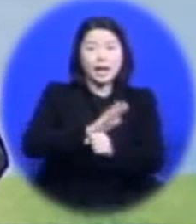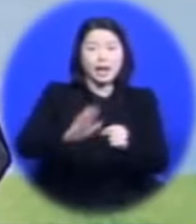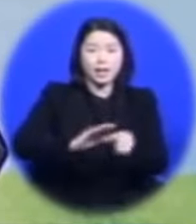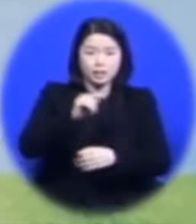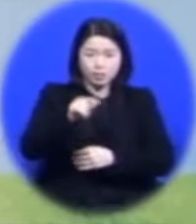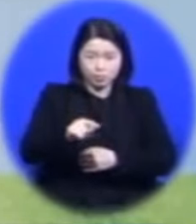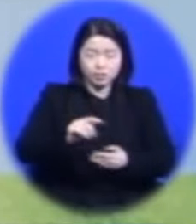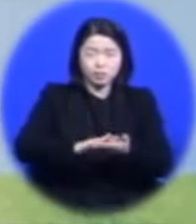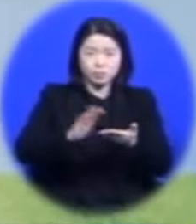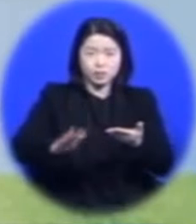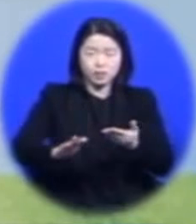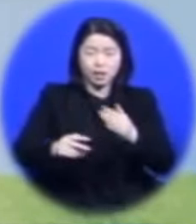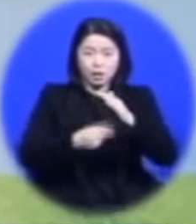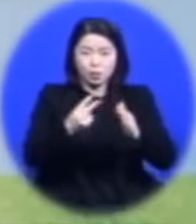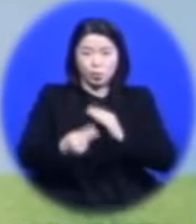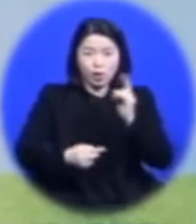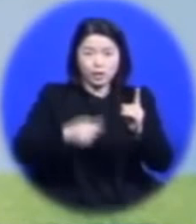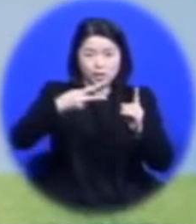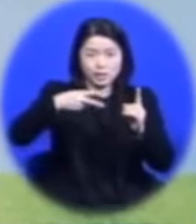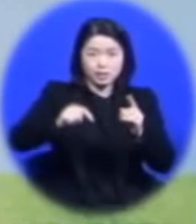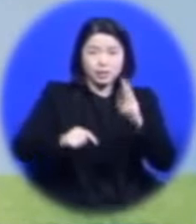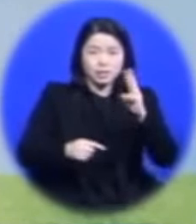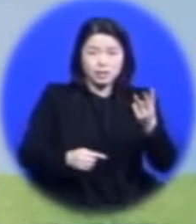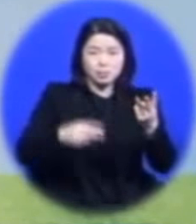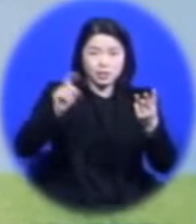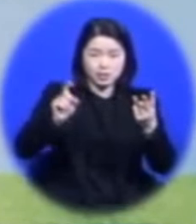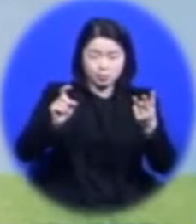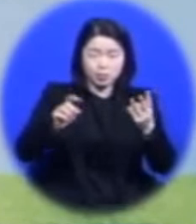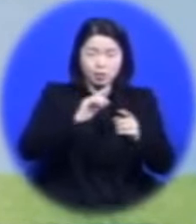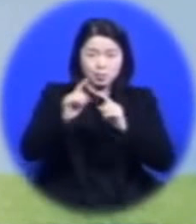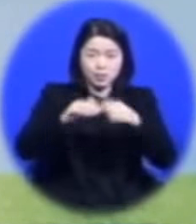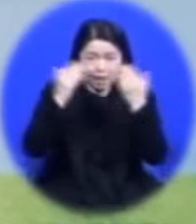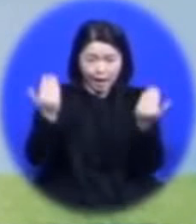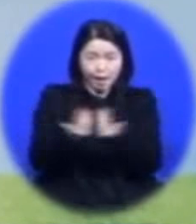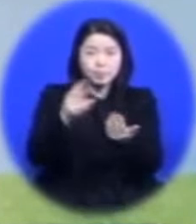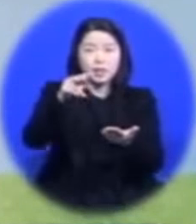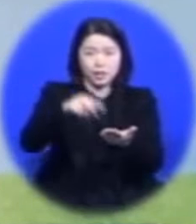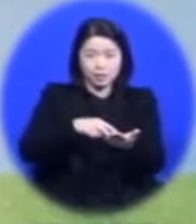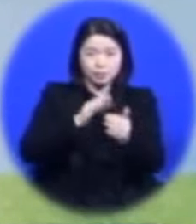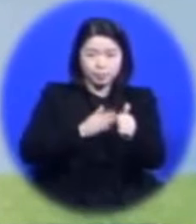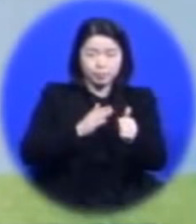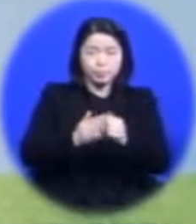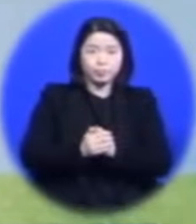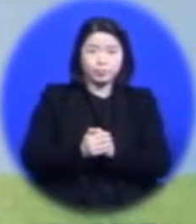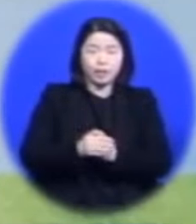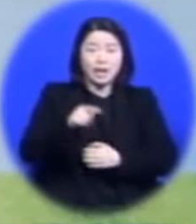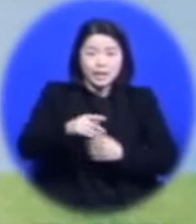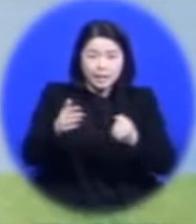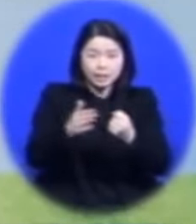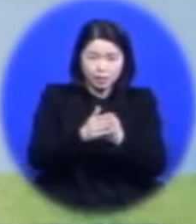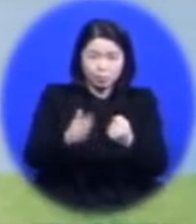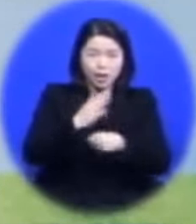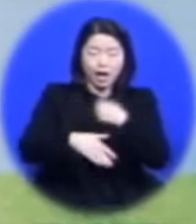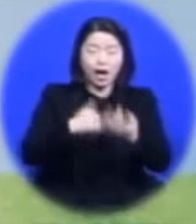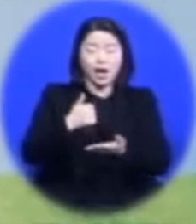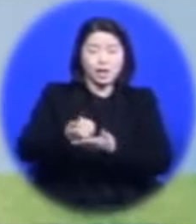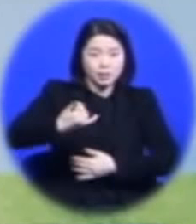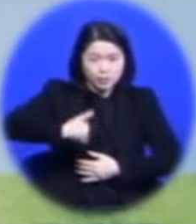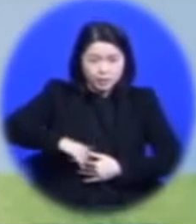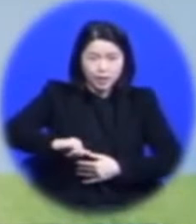겁니다 요한일서 3장 10절 말씀을 우리 다같이 한번 읽겠습니다 이러므로 하나님의